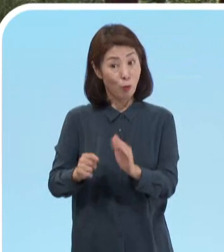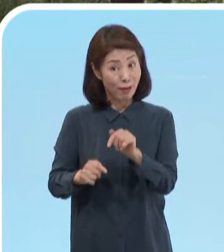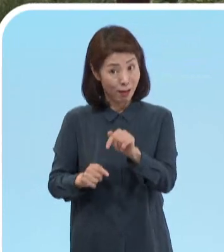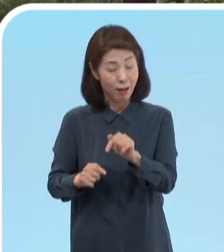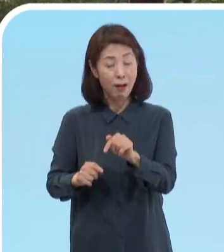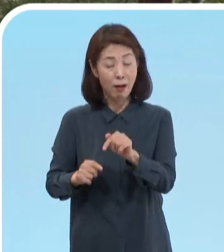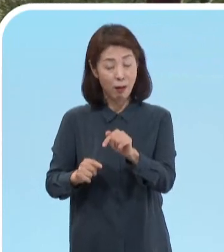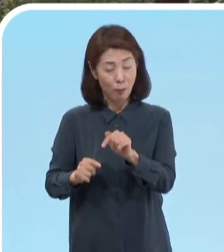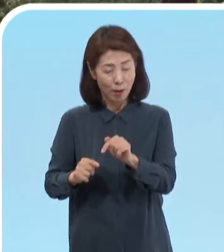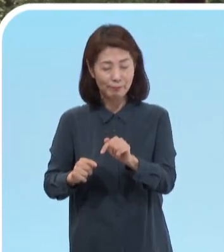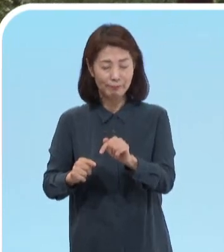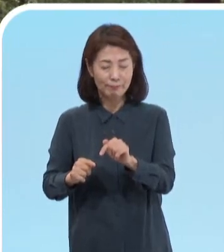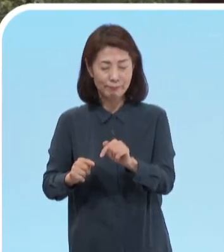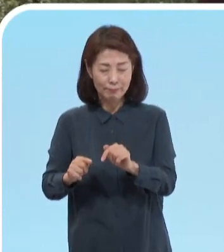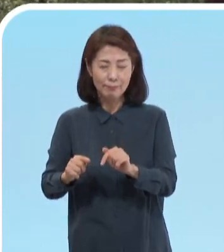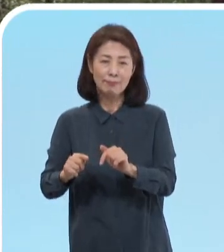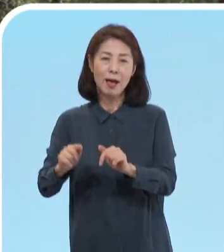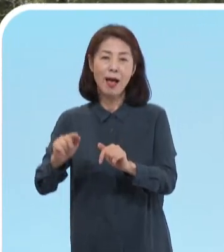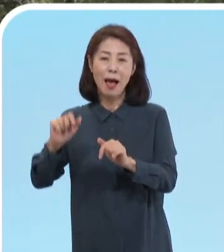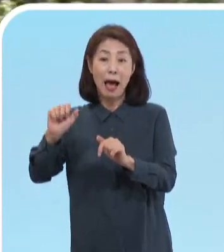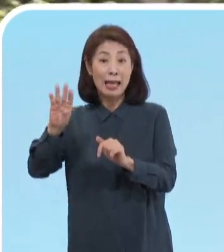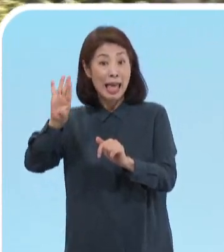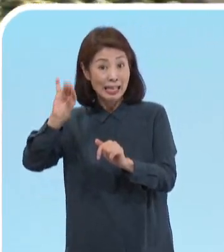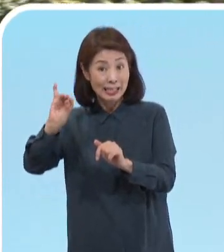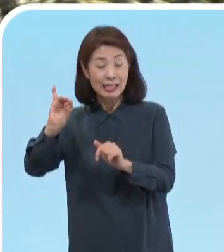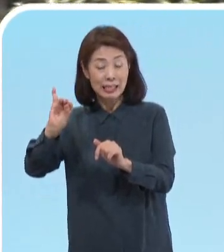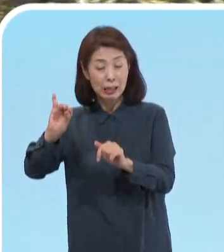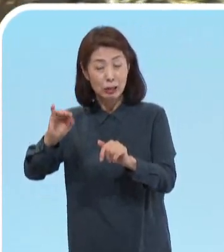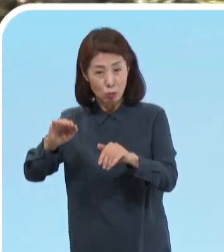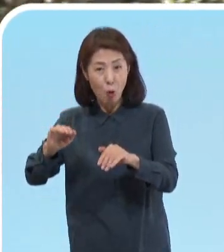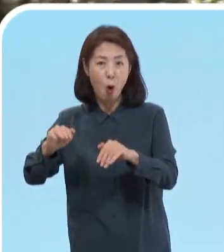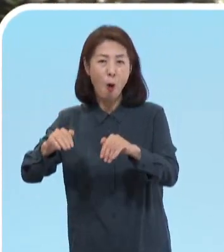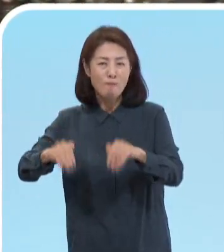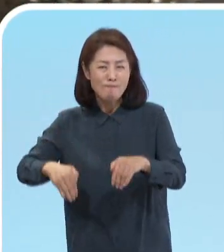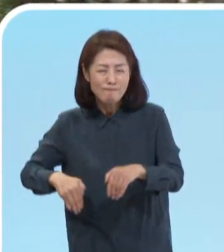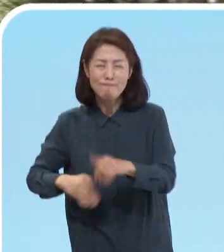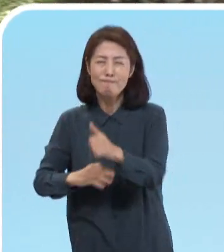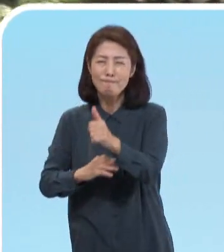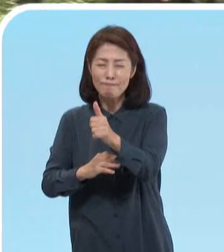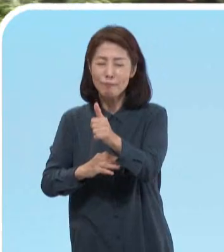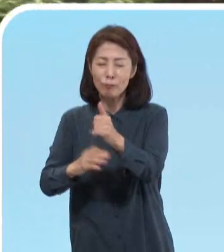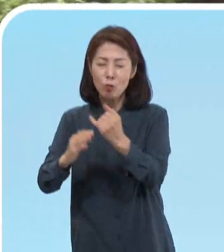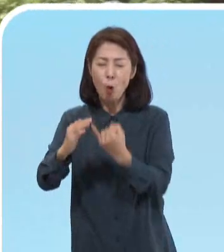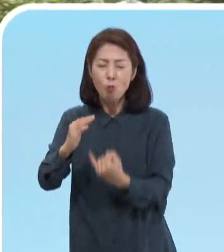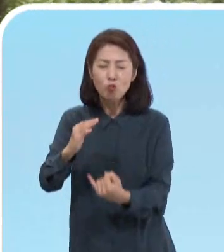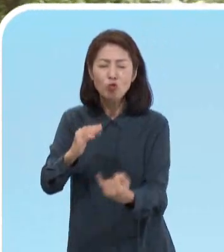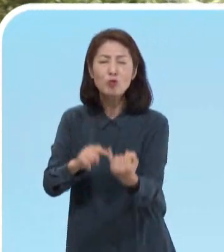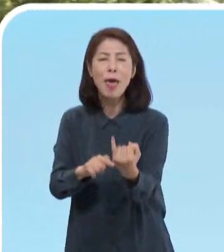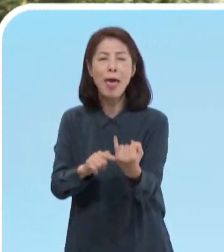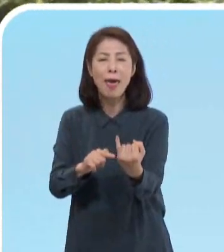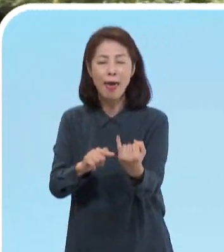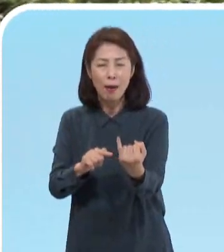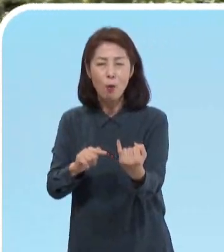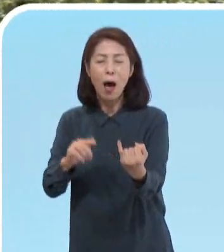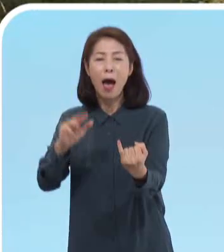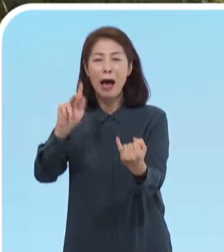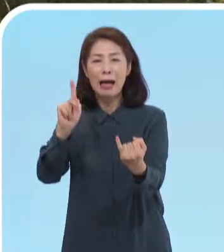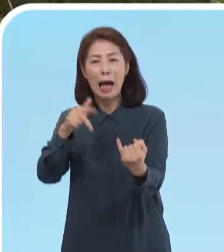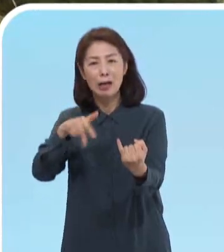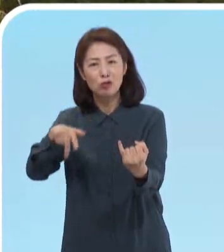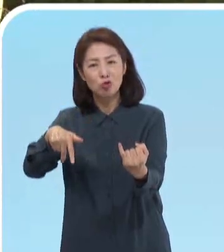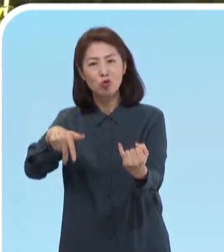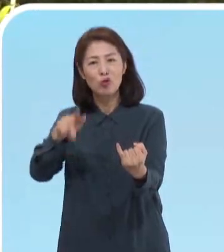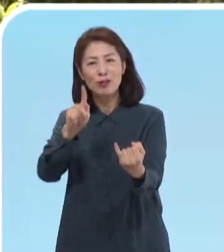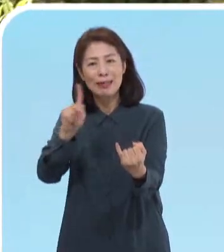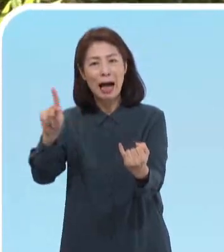光禅寺は大奥で名を馳せた春日の局の生誕の地として知られています。明智光秀の重